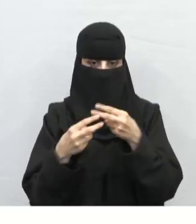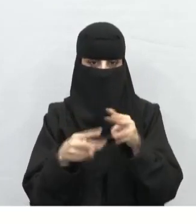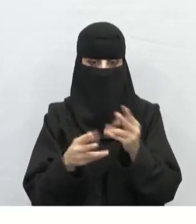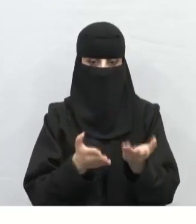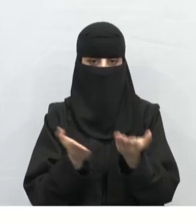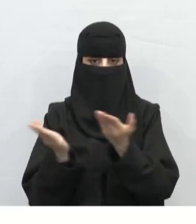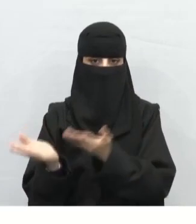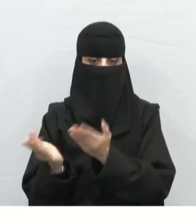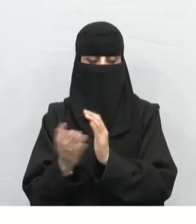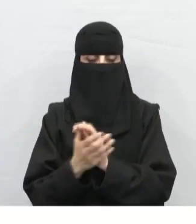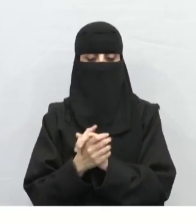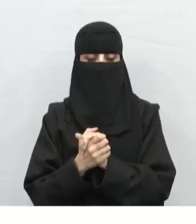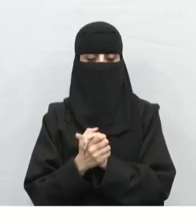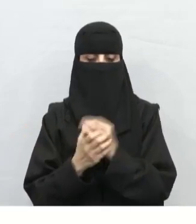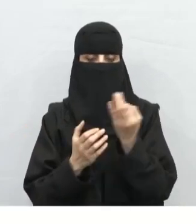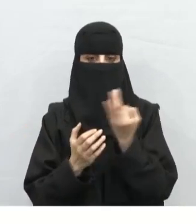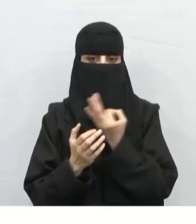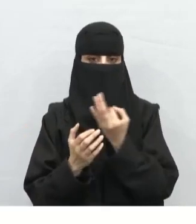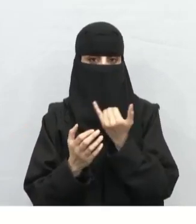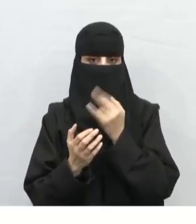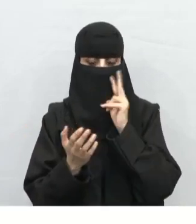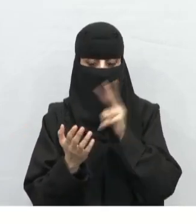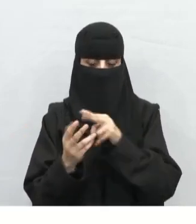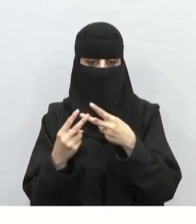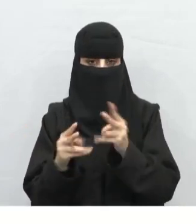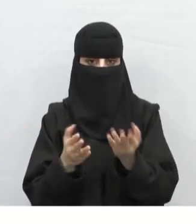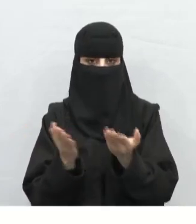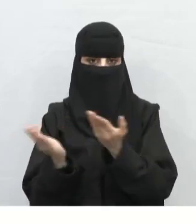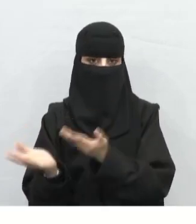هيا اقراوا قراءه بصوت مسموع ابداوا